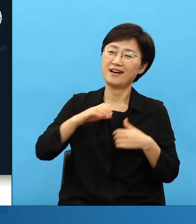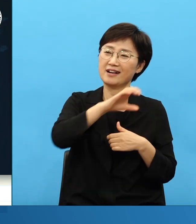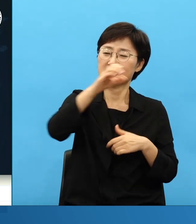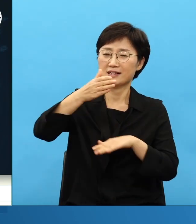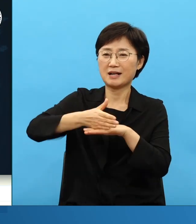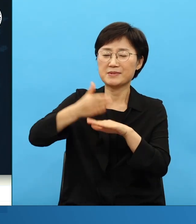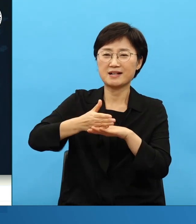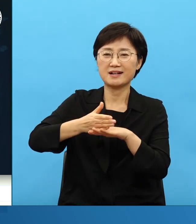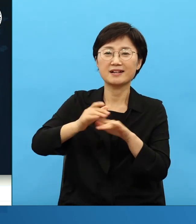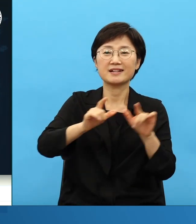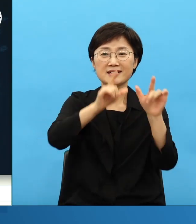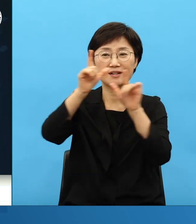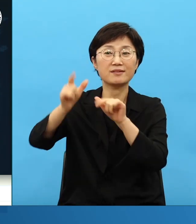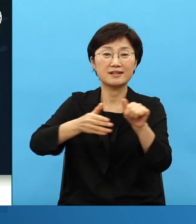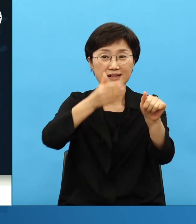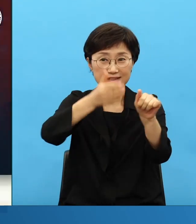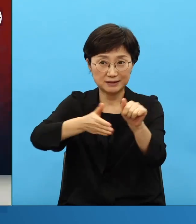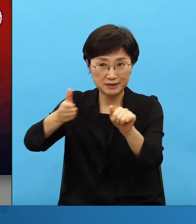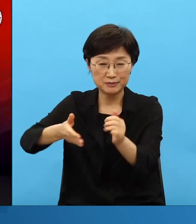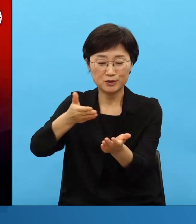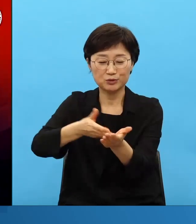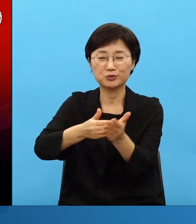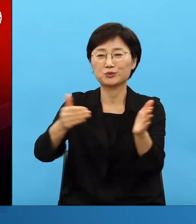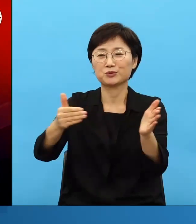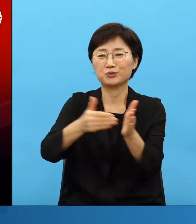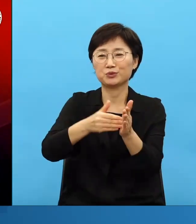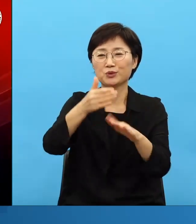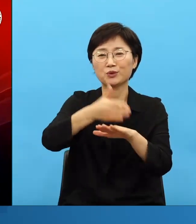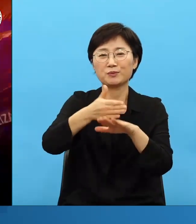뉴스를 마칩니다. 고맙습니다.